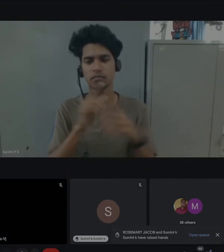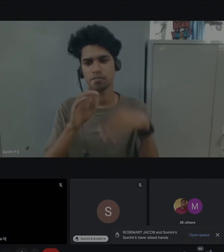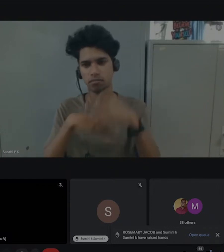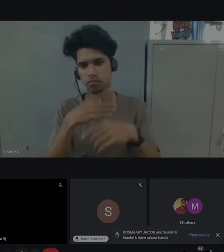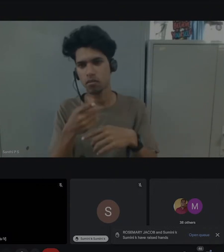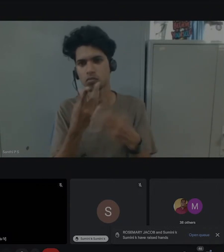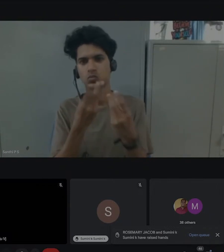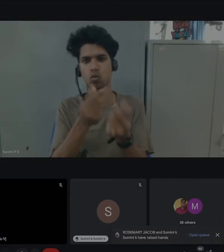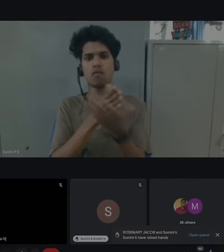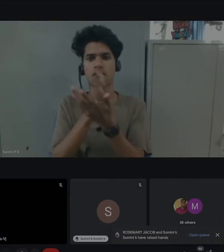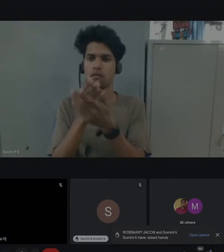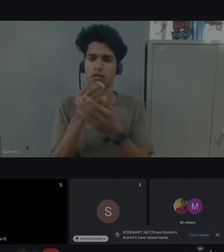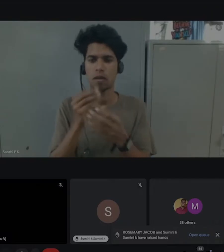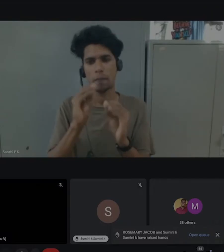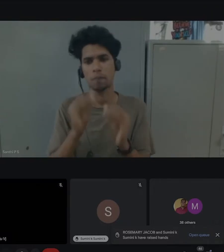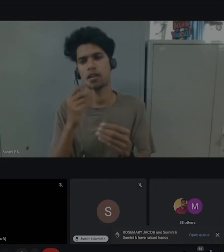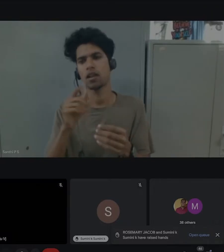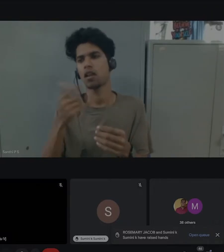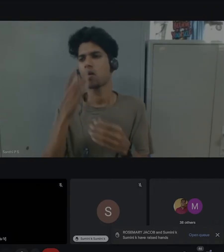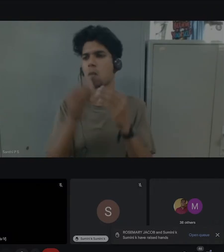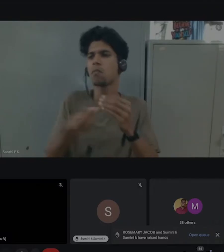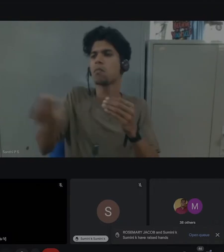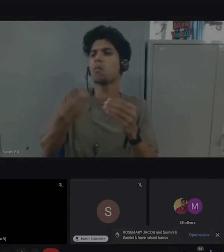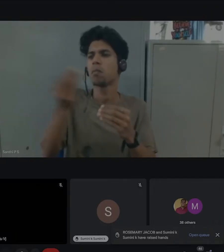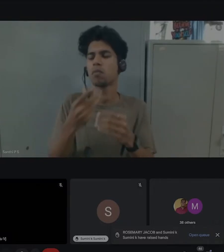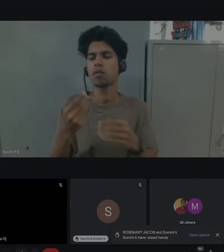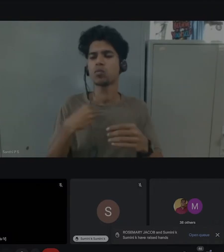മനസ്സിലാക്കേണ്ടതാണ്. അപ്പൊ ഉടനെ തന്നെ അടുത്തുള്ള ഒരു സ്പീച്ച് തെറപ്പിസ്റ്റിനെ കാണിക്കുക കേട്ടോ.